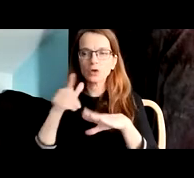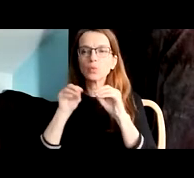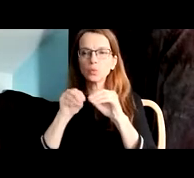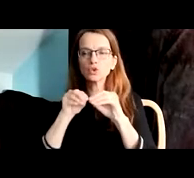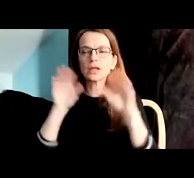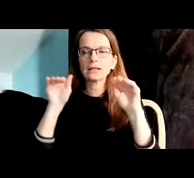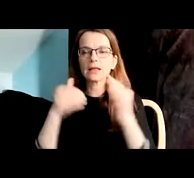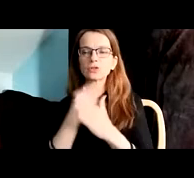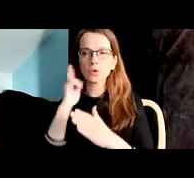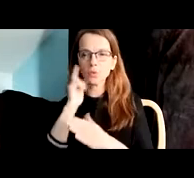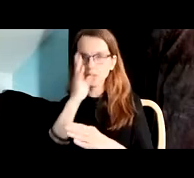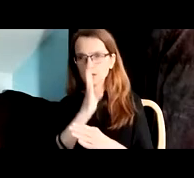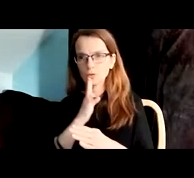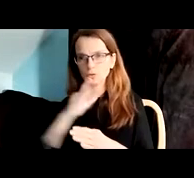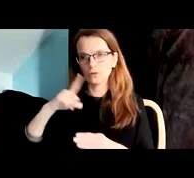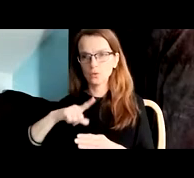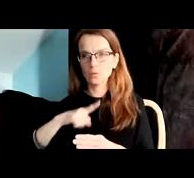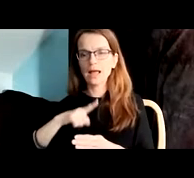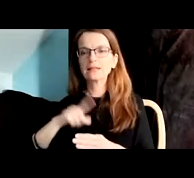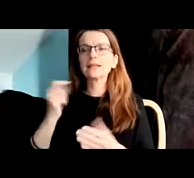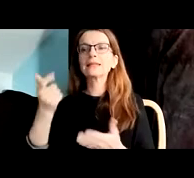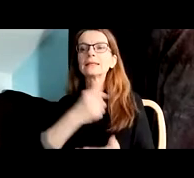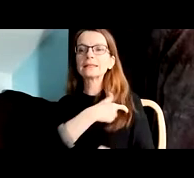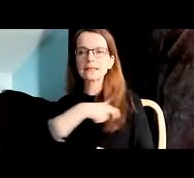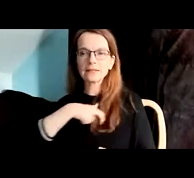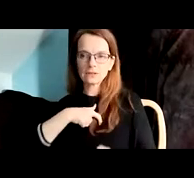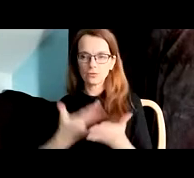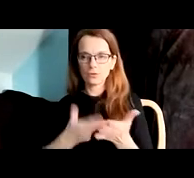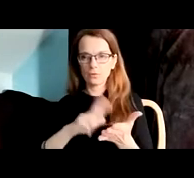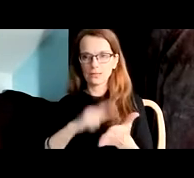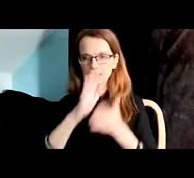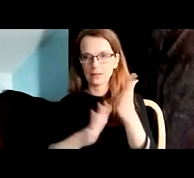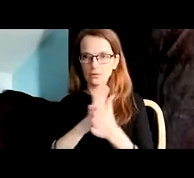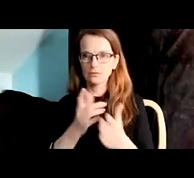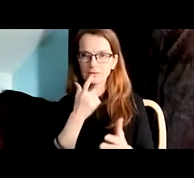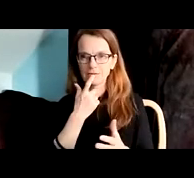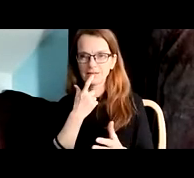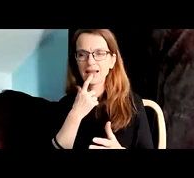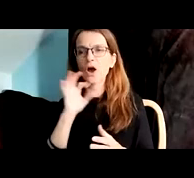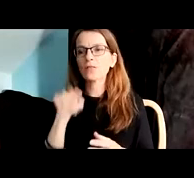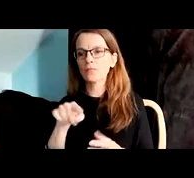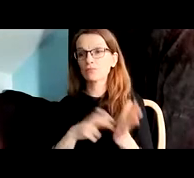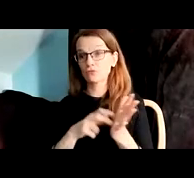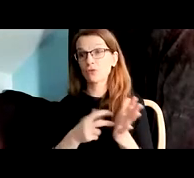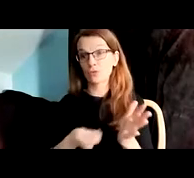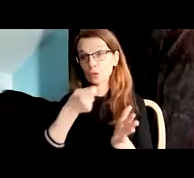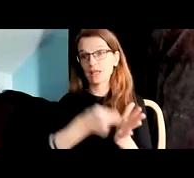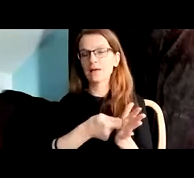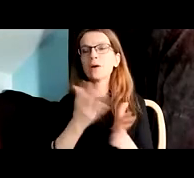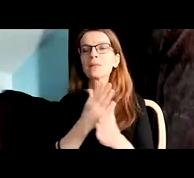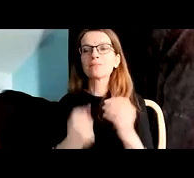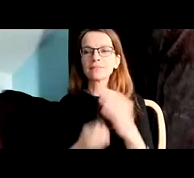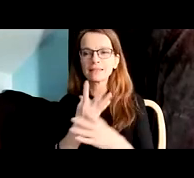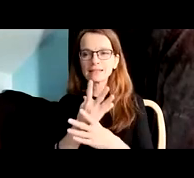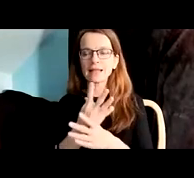za gluhe in naglušne v Ljubljani in certificirana tolmačica znakovnega jezika. Naj v tem še dodamo, da se je med nastajem